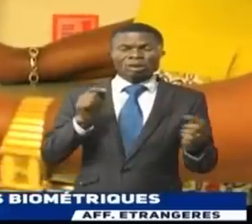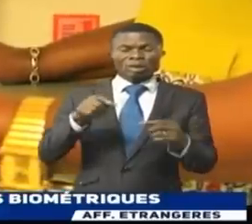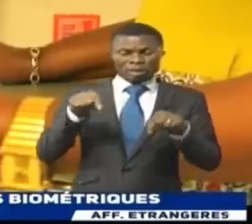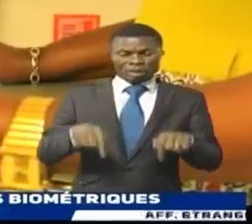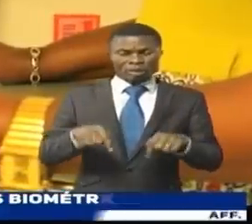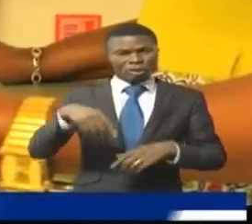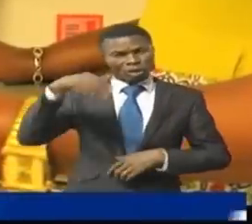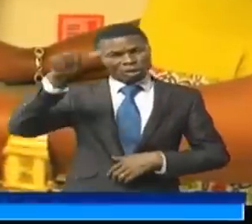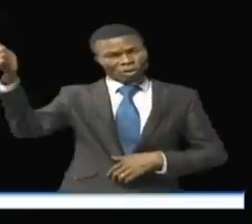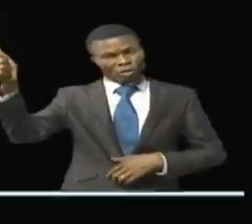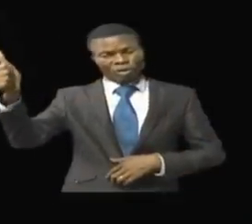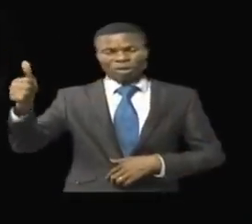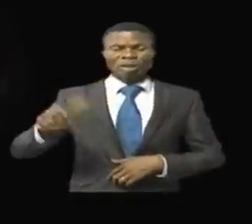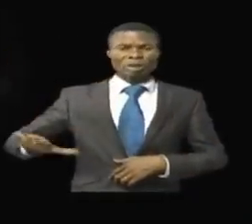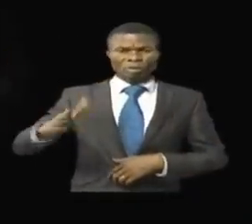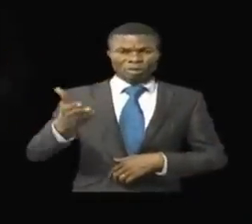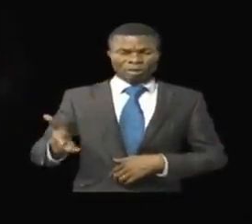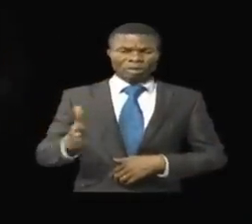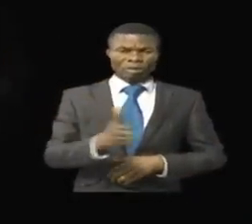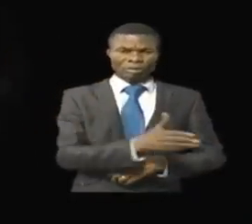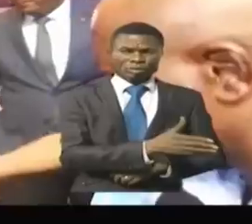d'ailleurs.